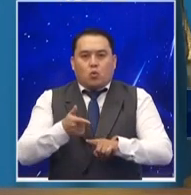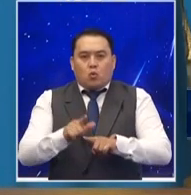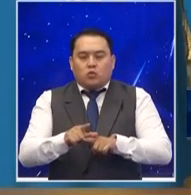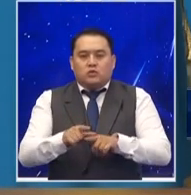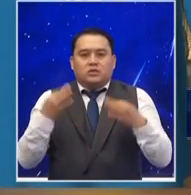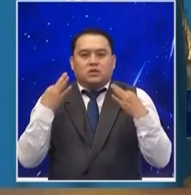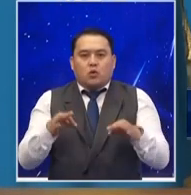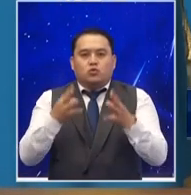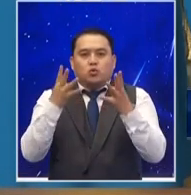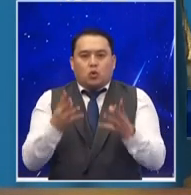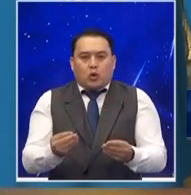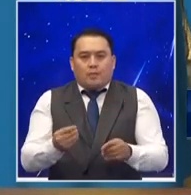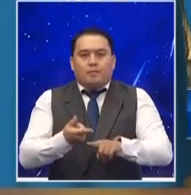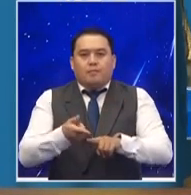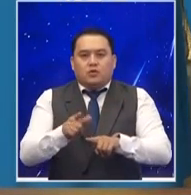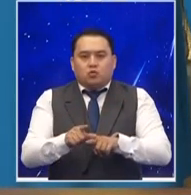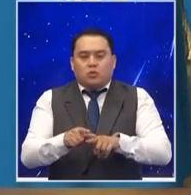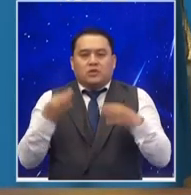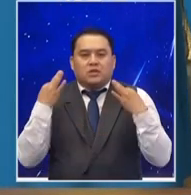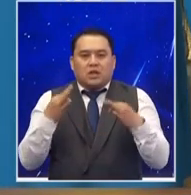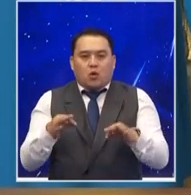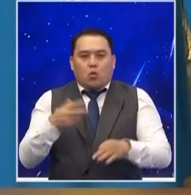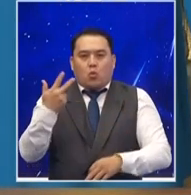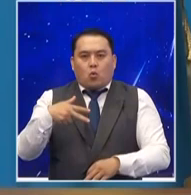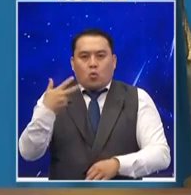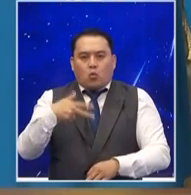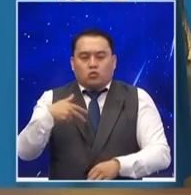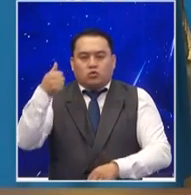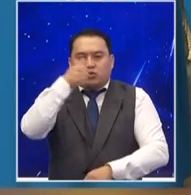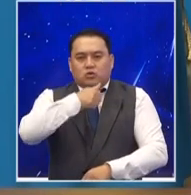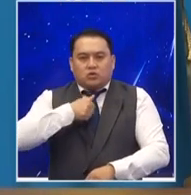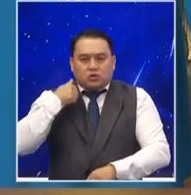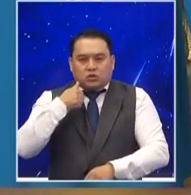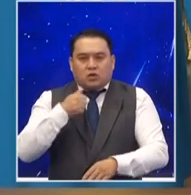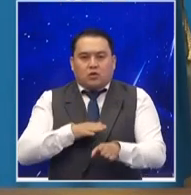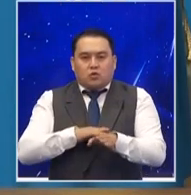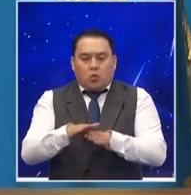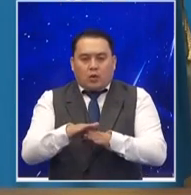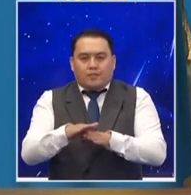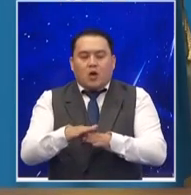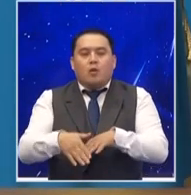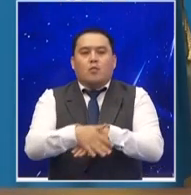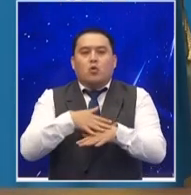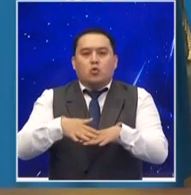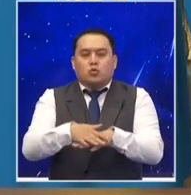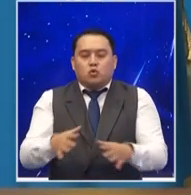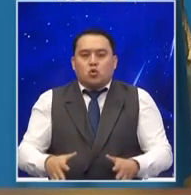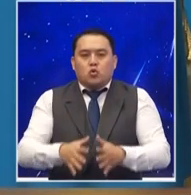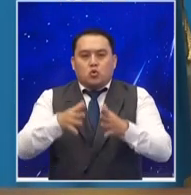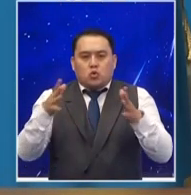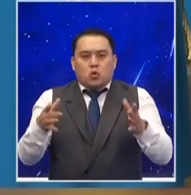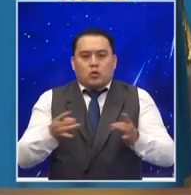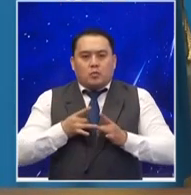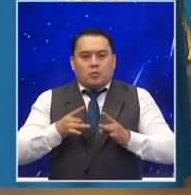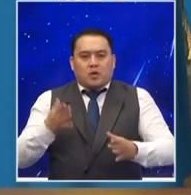күні. Бүгін біз сол тәуелсіздіктің 30 жылдығына қадам басып отырмыз. Бұл жұртымыз үшін мерейлі белес,